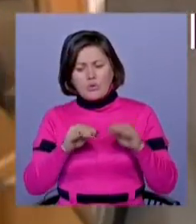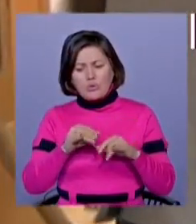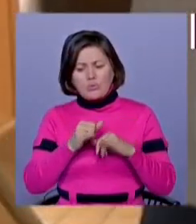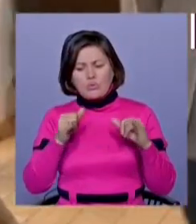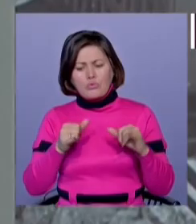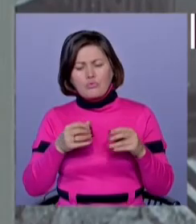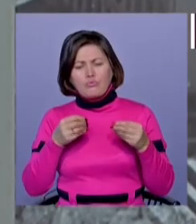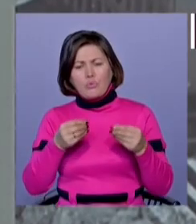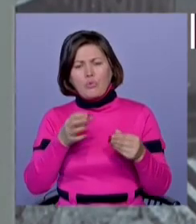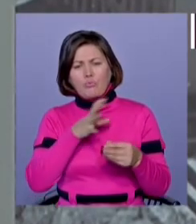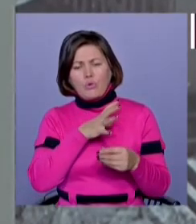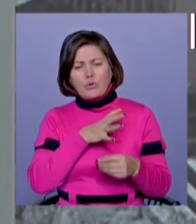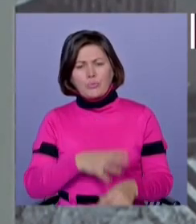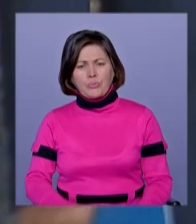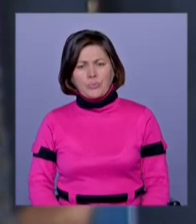зор үлес қосты.